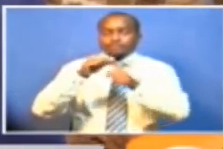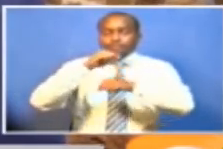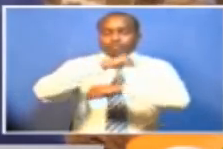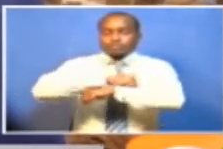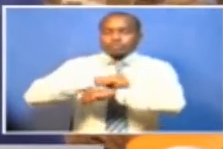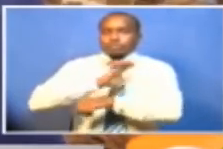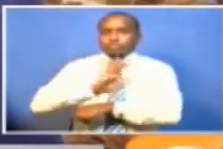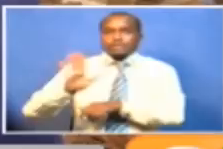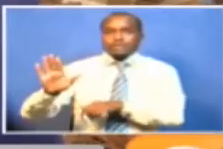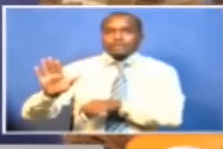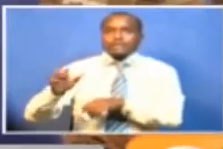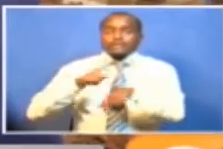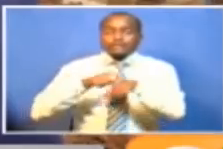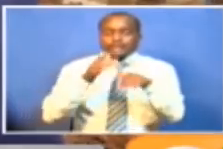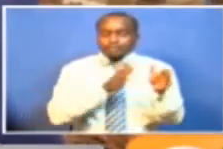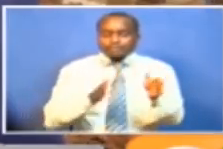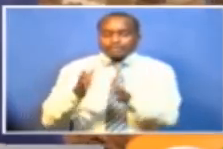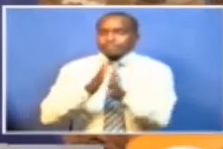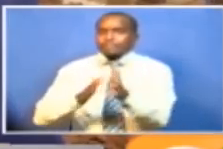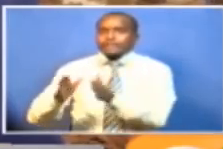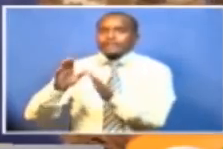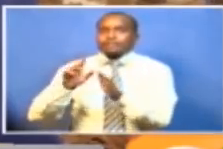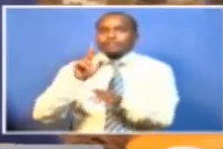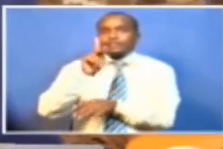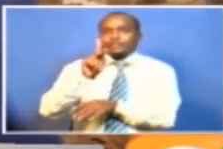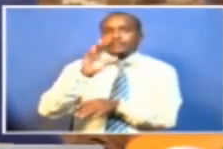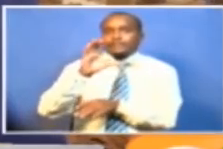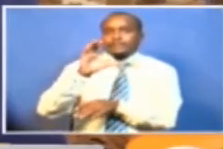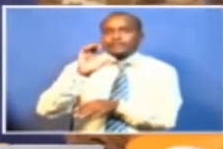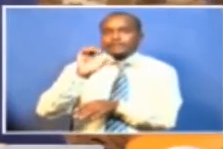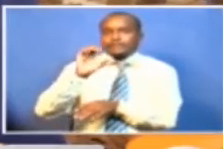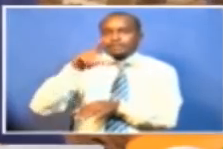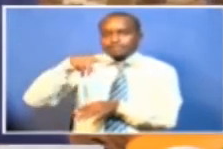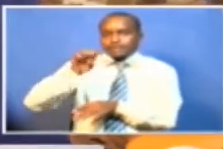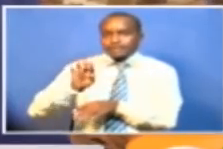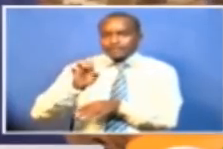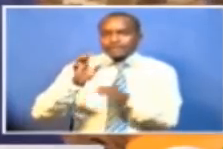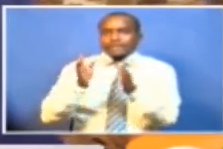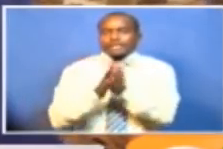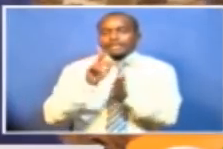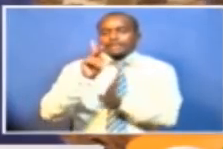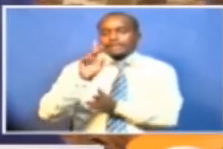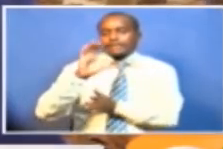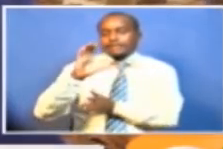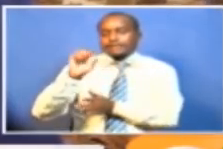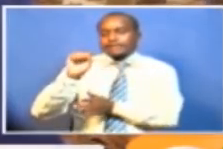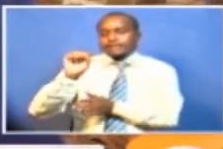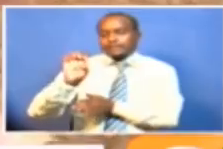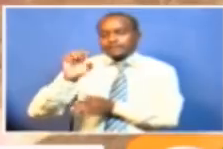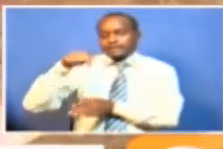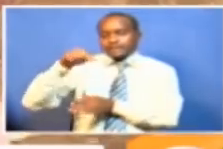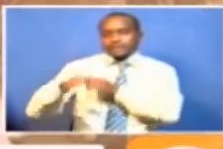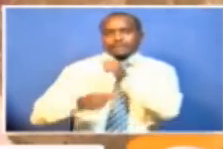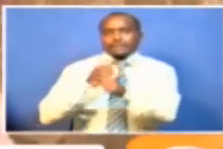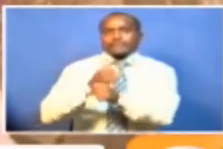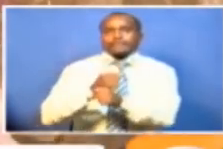zimebomolewa wakiwa wanajitayarisha kushiriki mitihani ya kitaifa ya KCPE na KCSE mwaka huu.